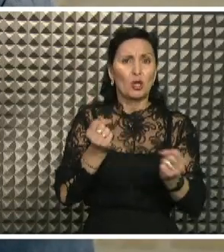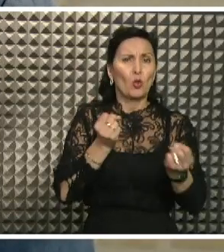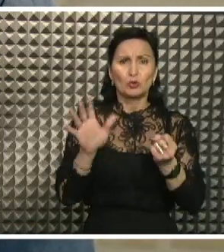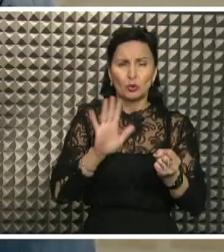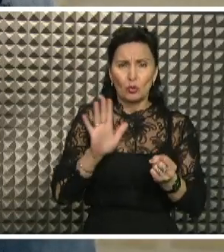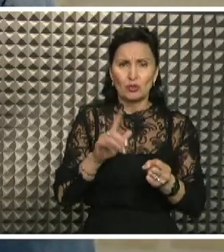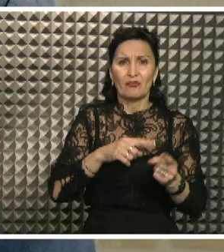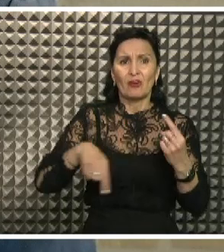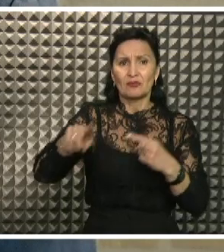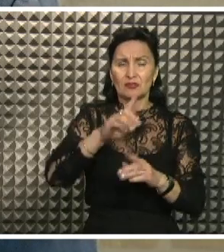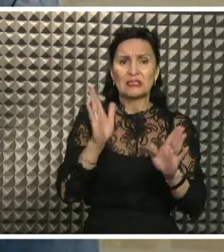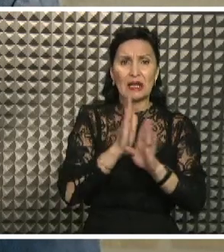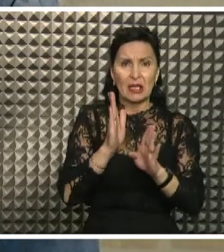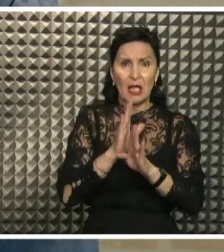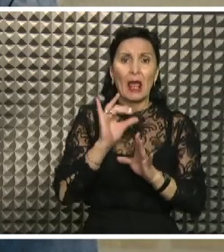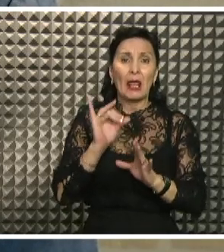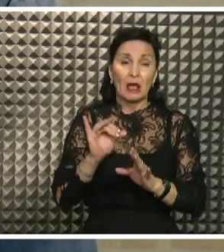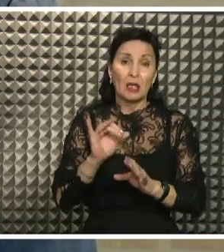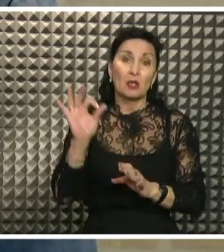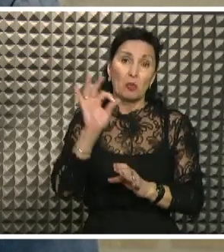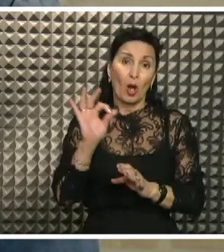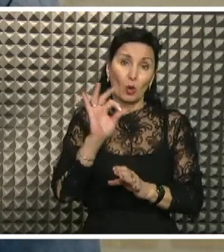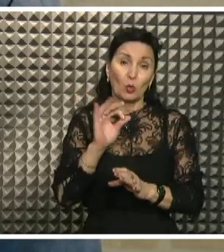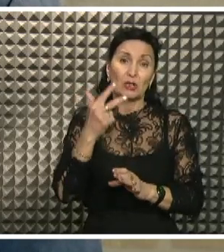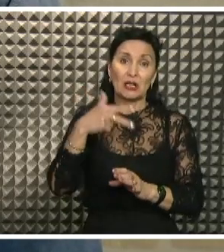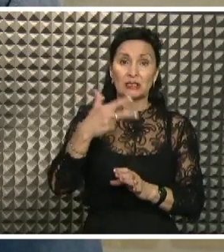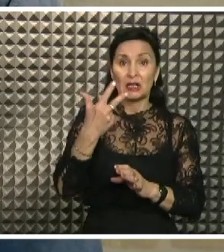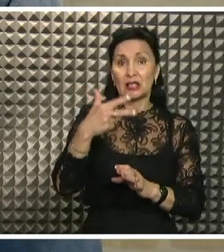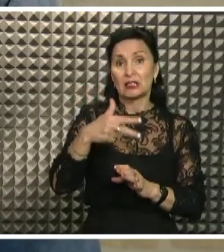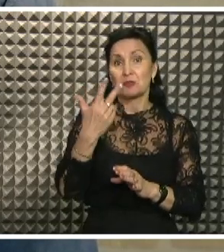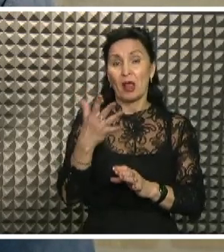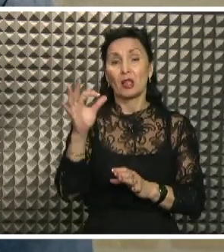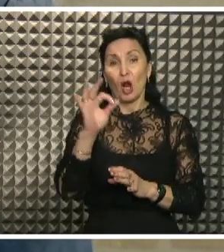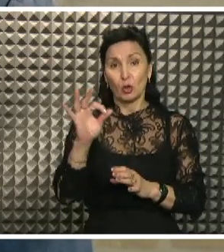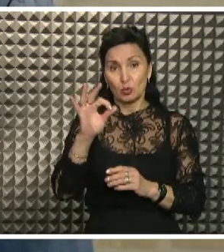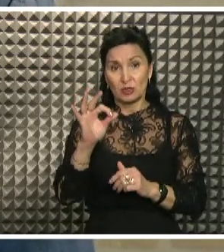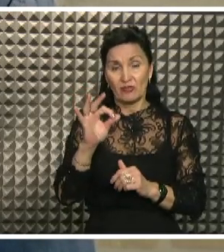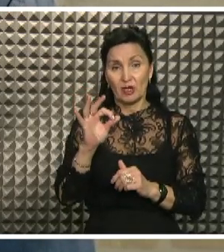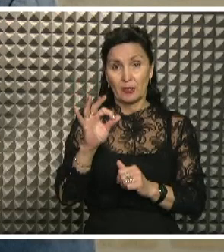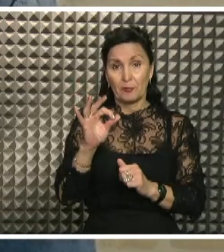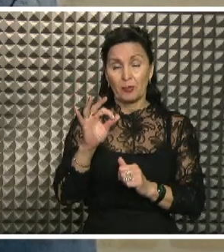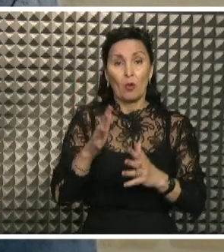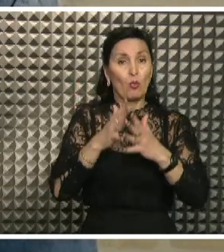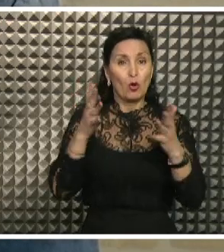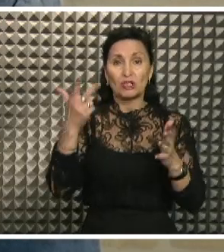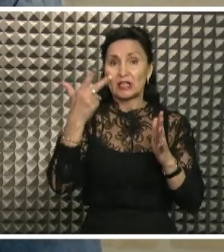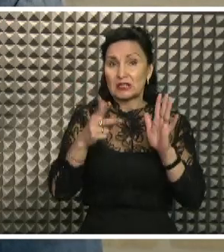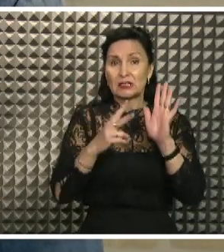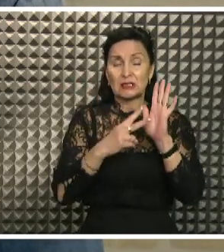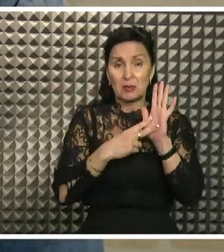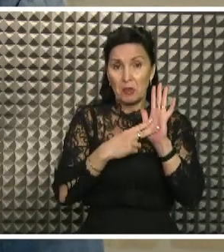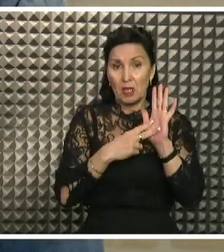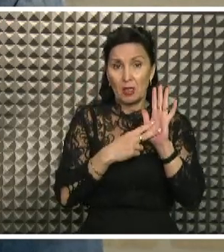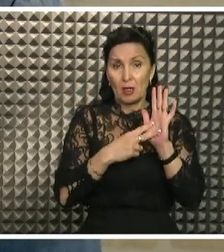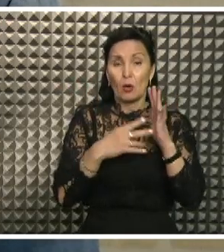внешней среде. И его оптимальная температура – это 33-35 градусов. Больше 37 он